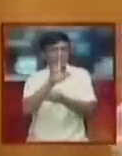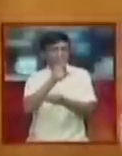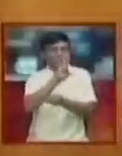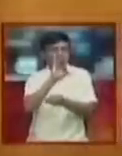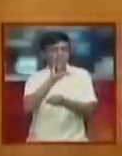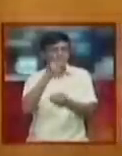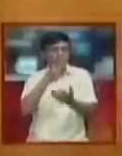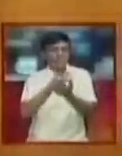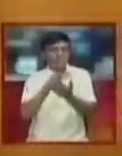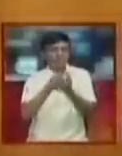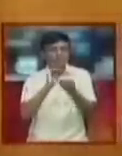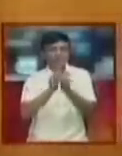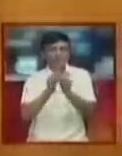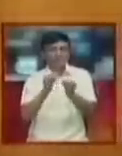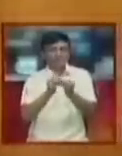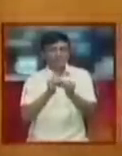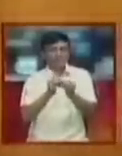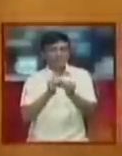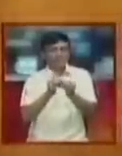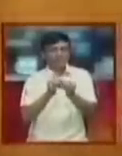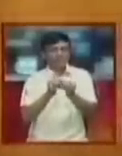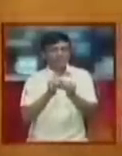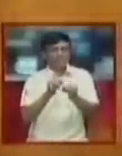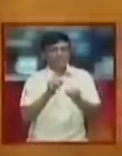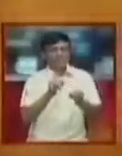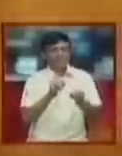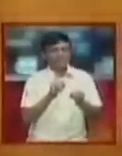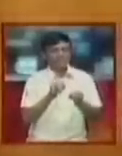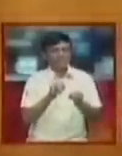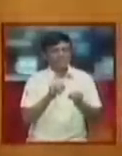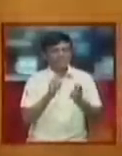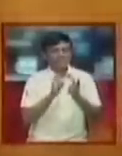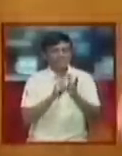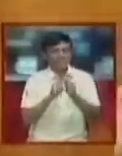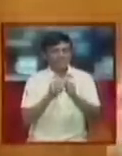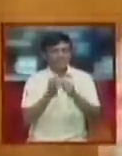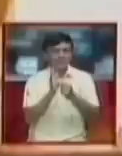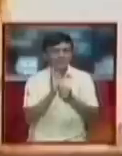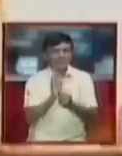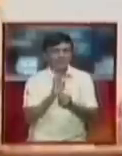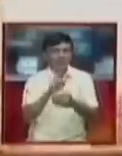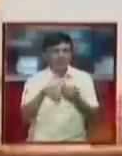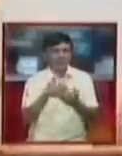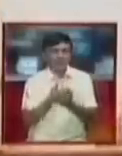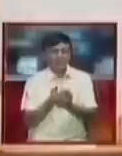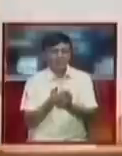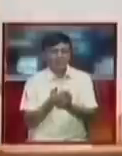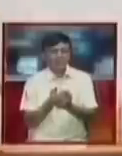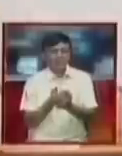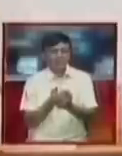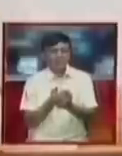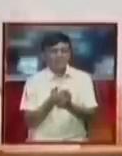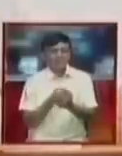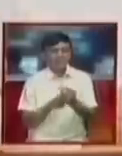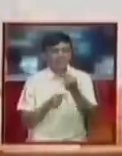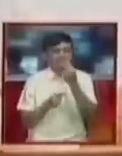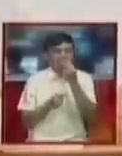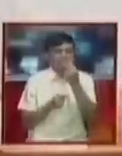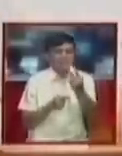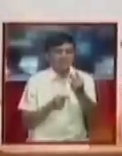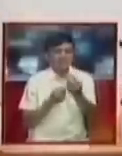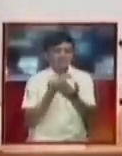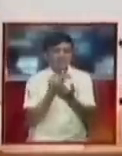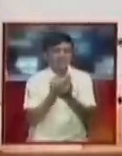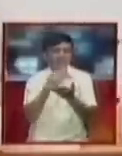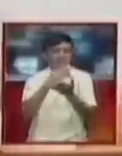kailangan para sa modernisasyon ng hukbong sandatahan. Sa harap ng lahat na ito, ang iniwan sa ating pondo